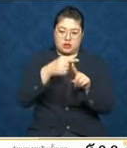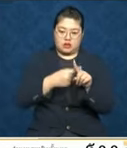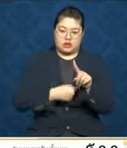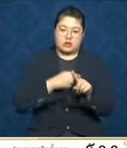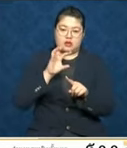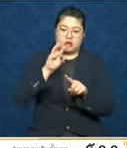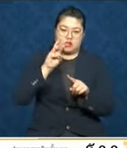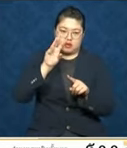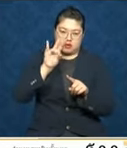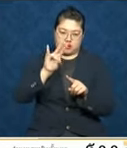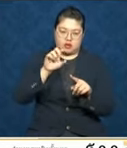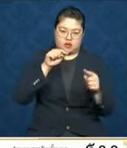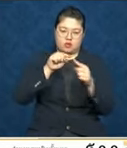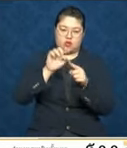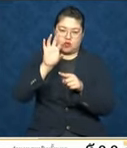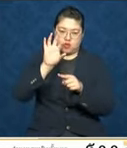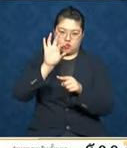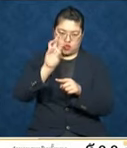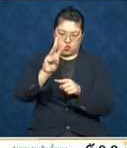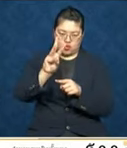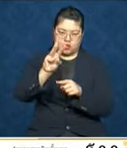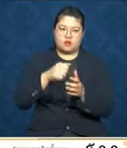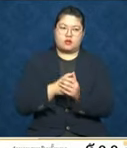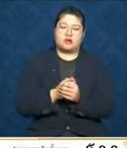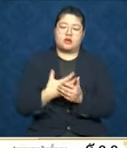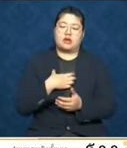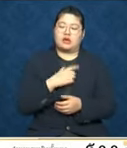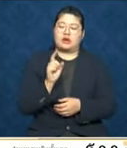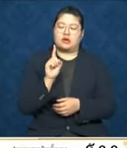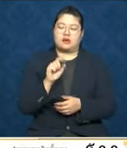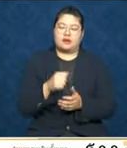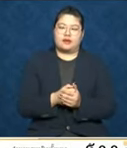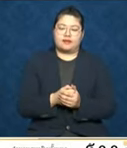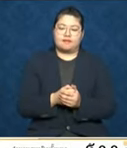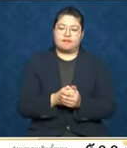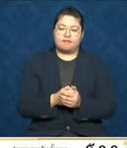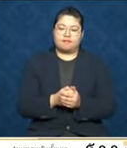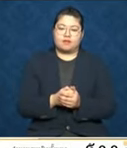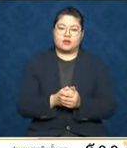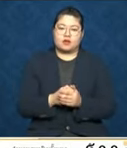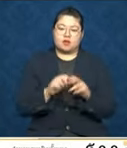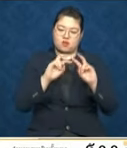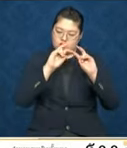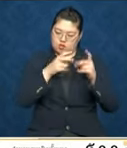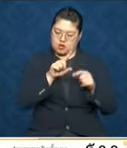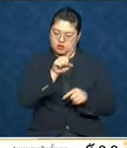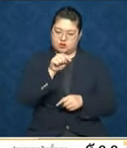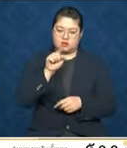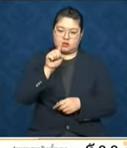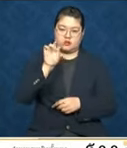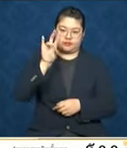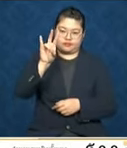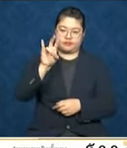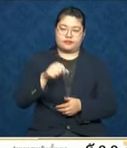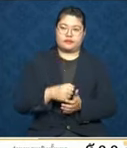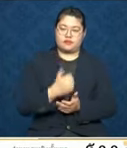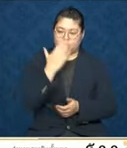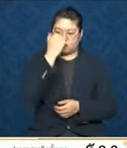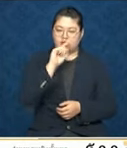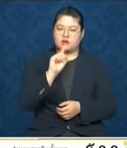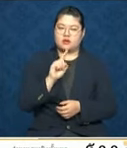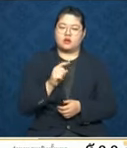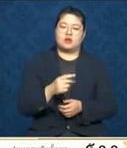พฤษภาคม2566และขอให้ยกเลิกในข้อที่ 1.17 ครับเพราะว่าต